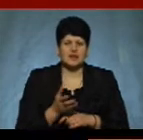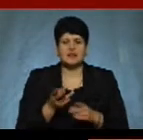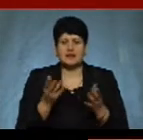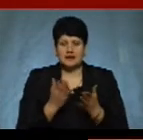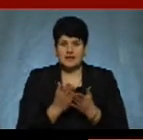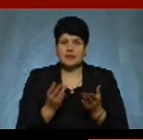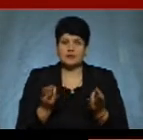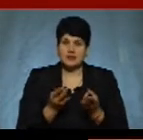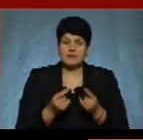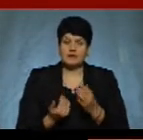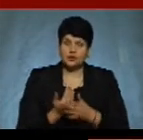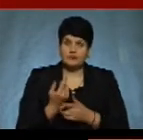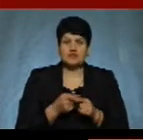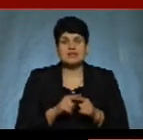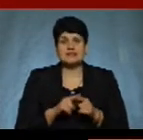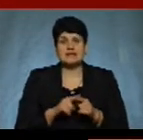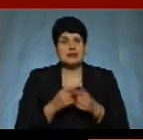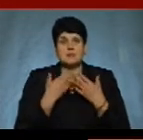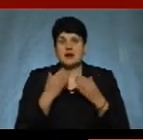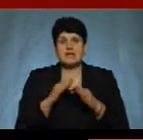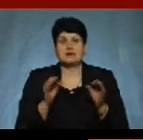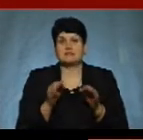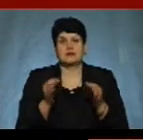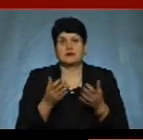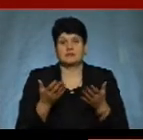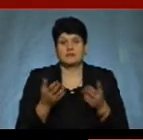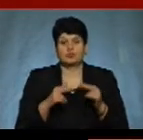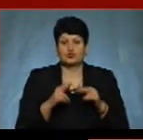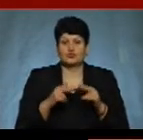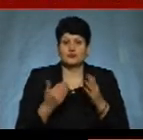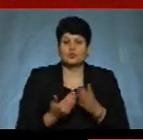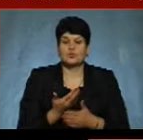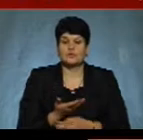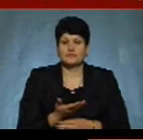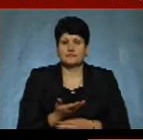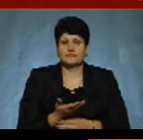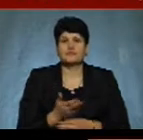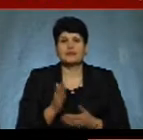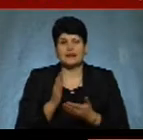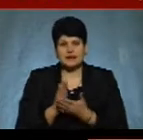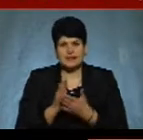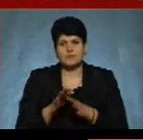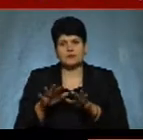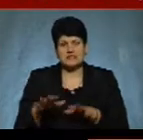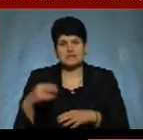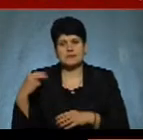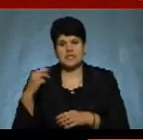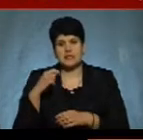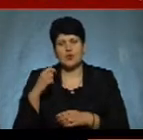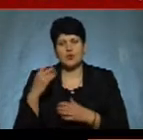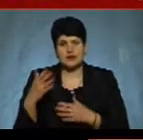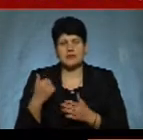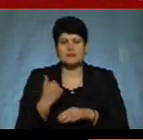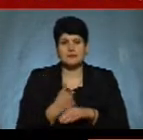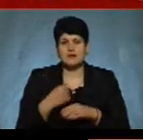в нових? Чи це села, в яких взагалі немає наразі амбулаторії, будуються нові з нуля? Дивіться, є позиція сьогодні президента України,